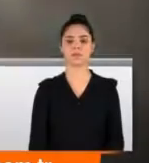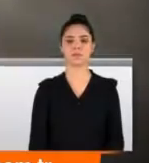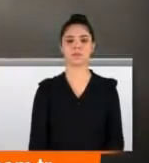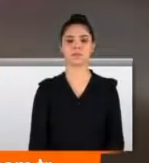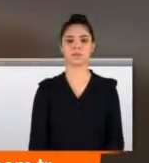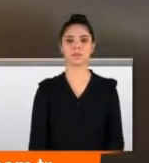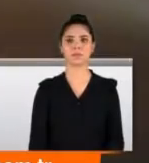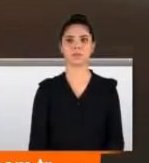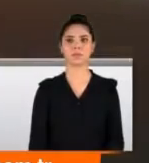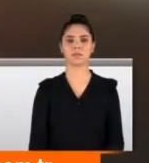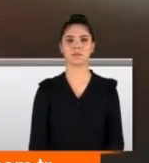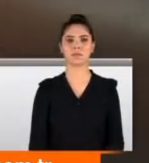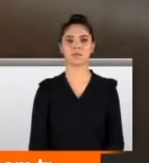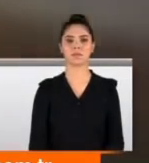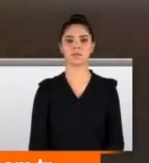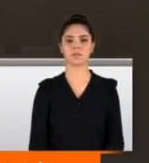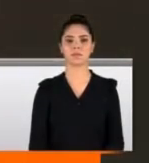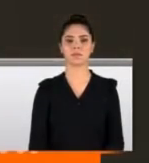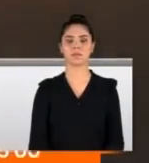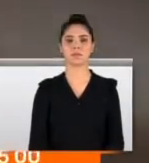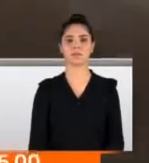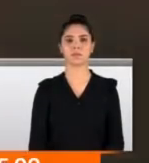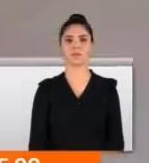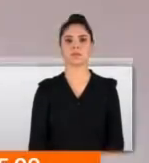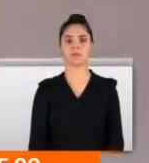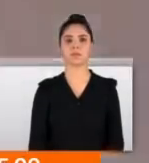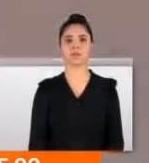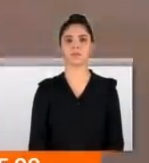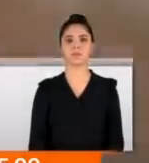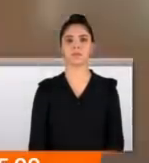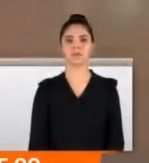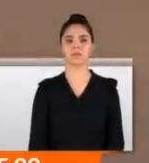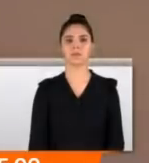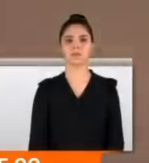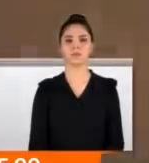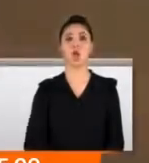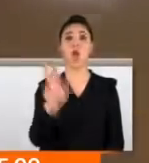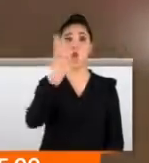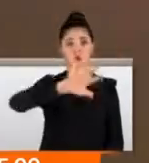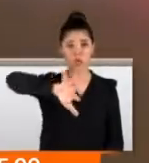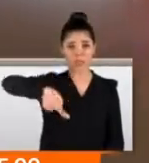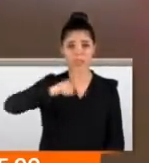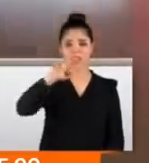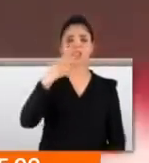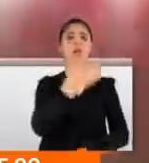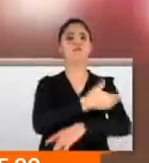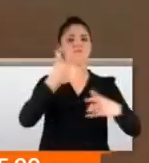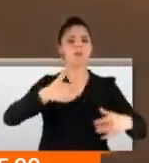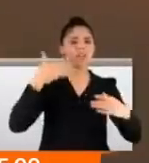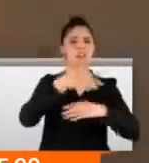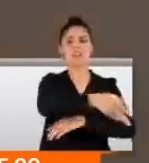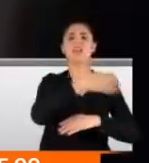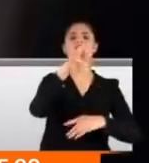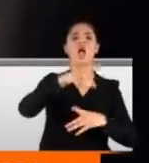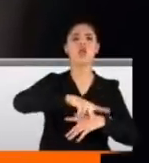Müzik 30 soyguncu şehre girdi, yolları